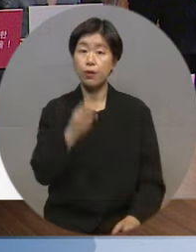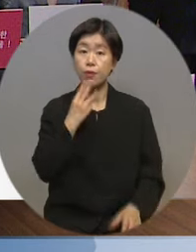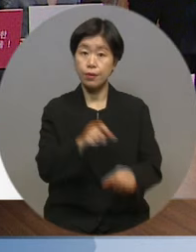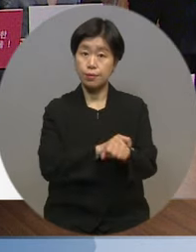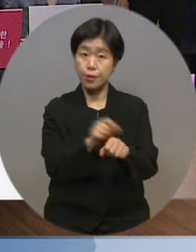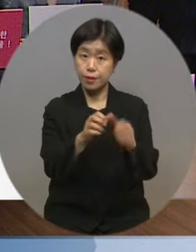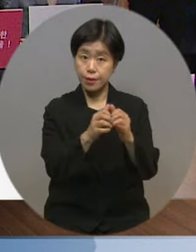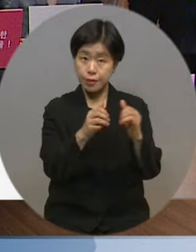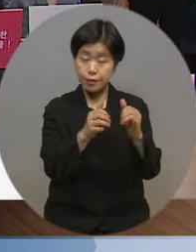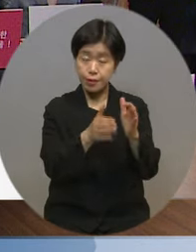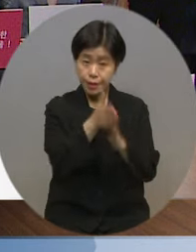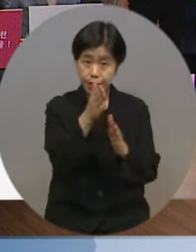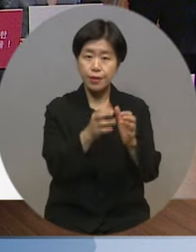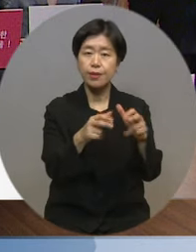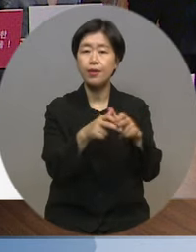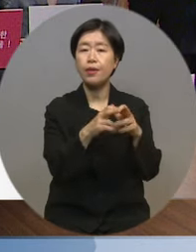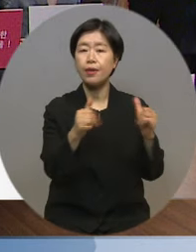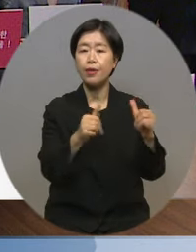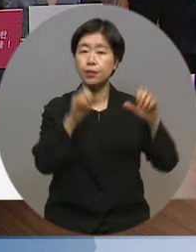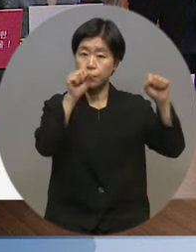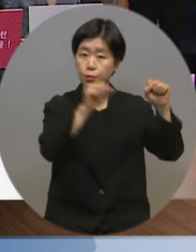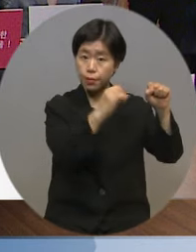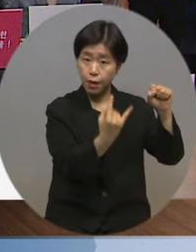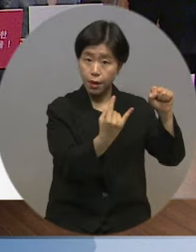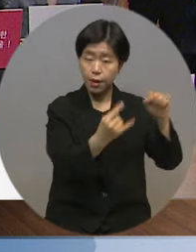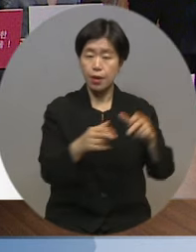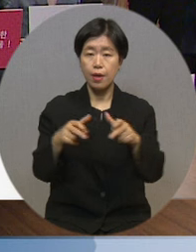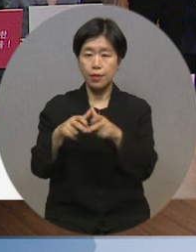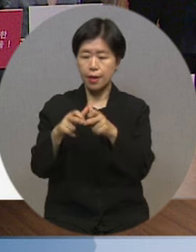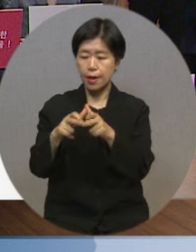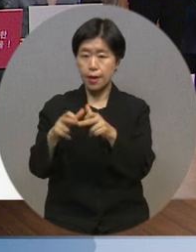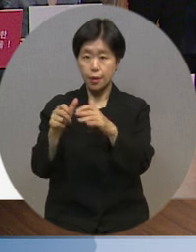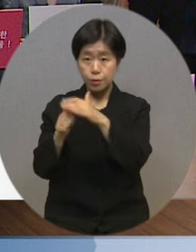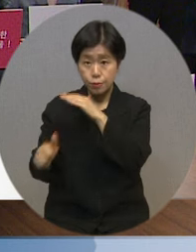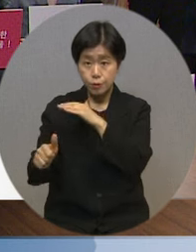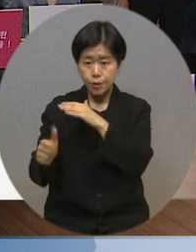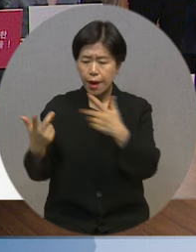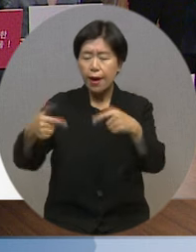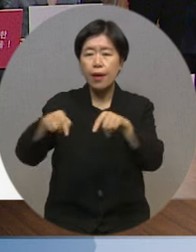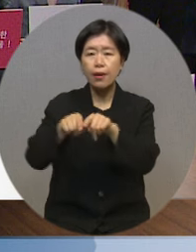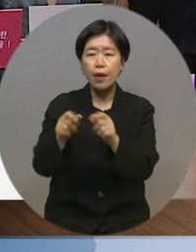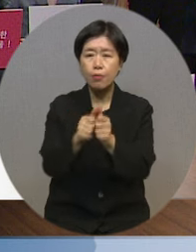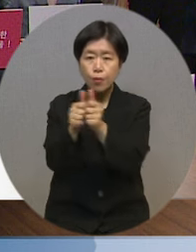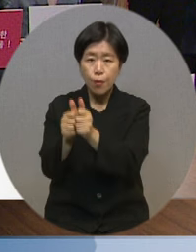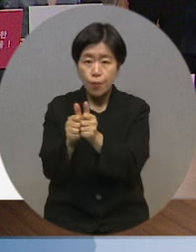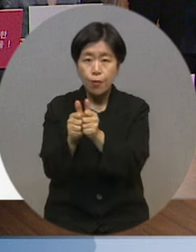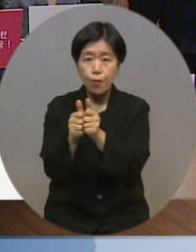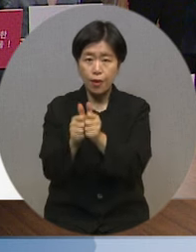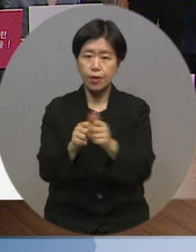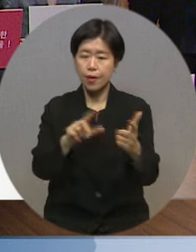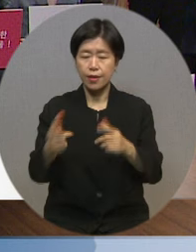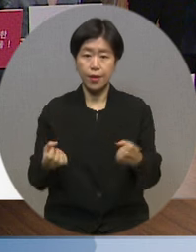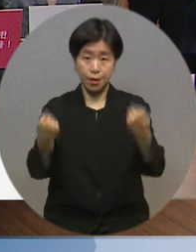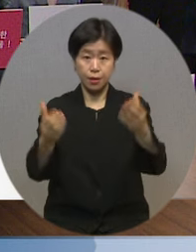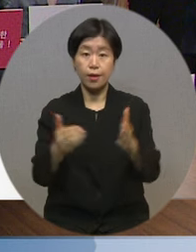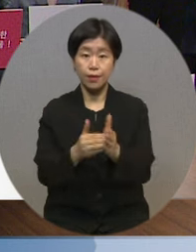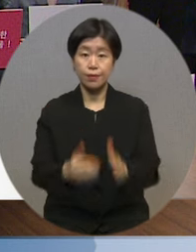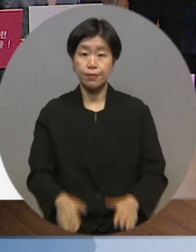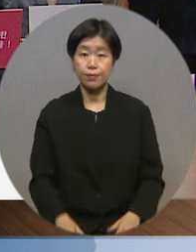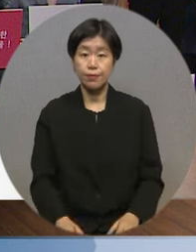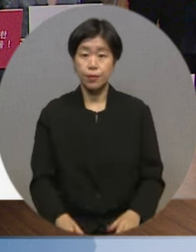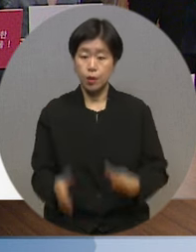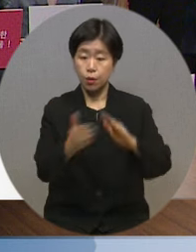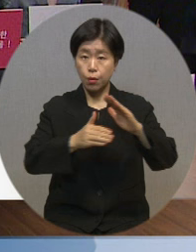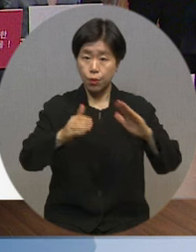서울특별시 장애인체육회가 장애인 선수와 동행하는 기업 환경을 만들기 위한 행사를 열었습니다.